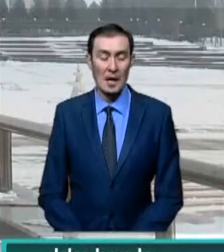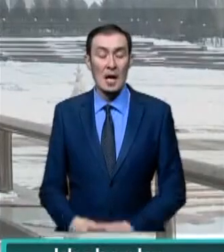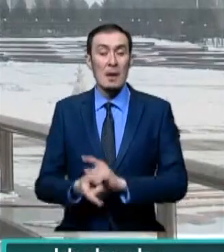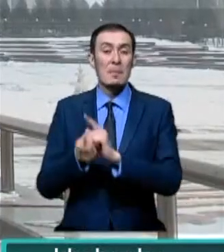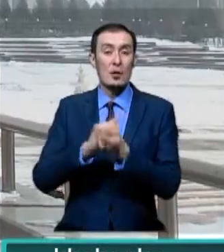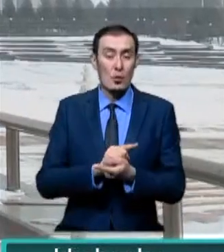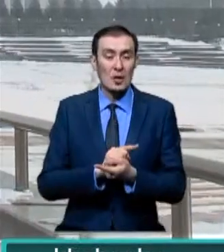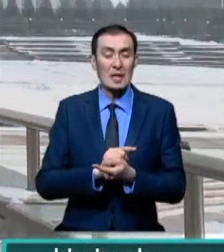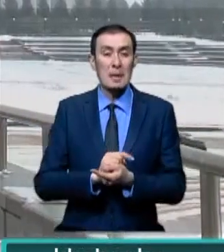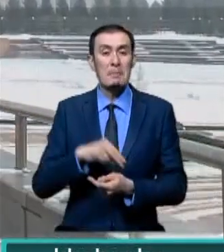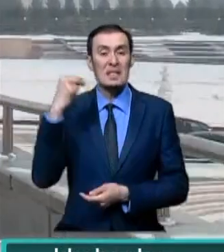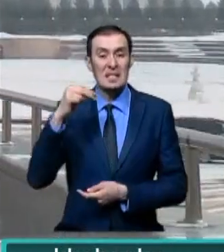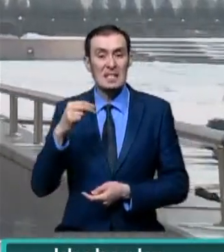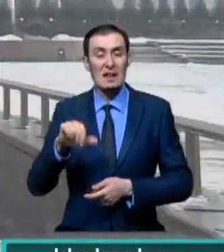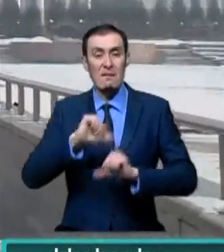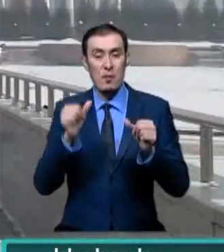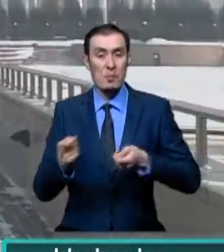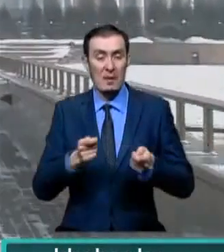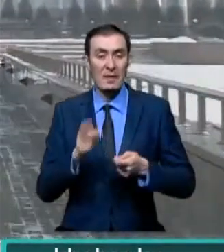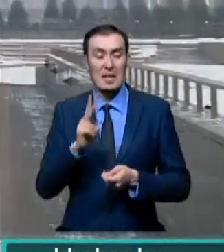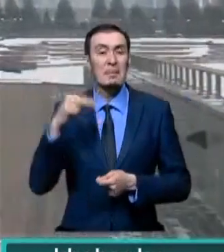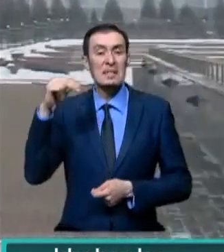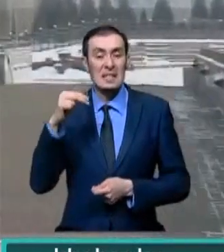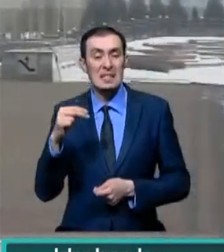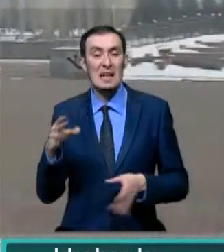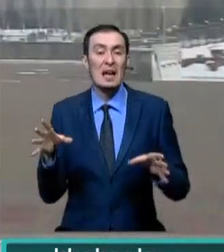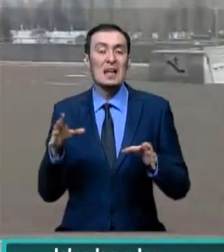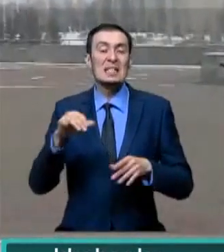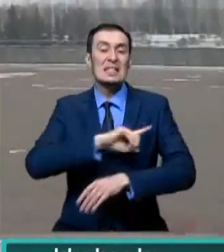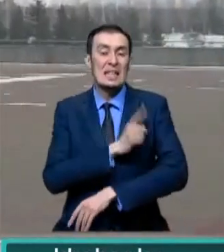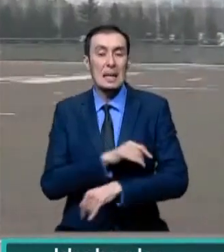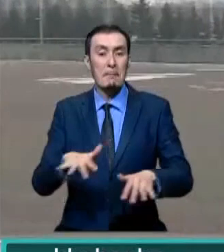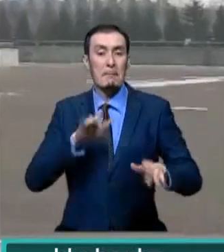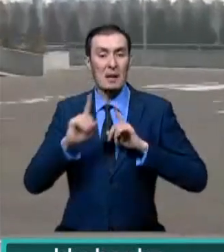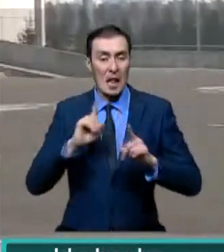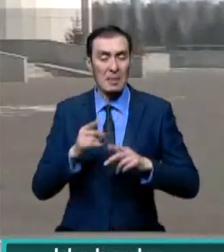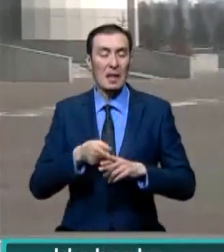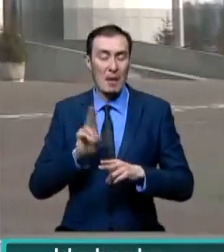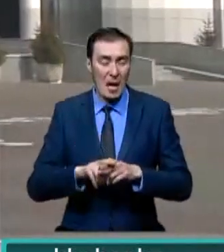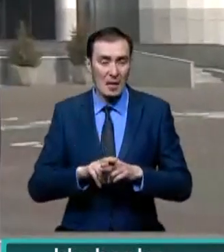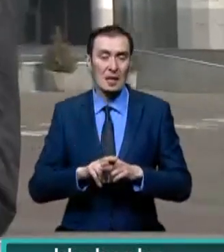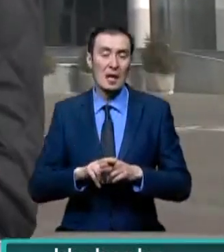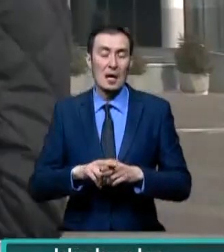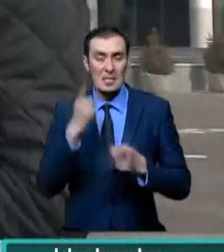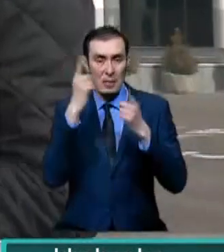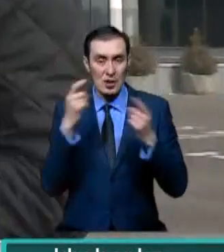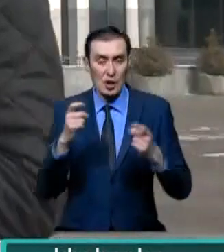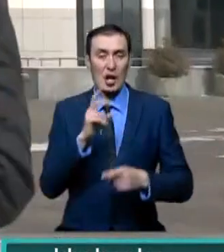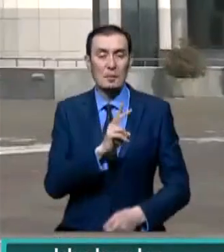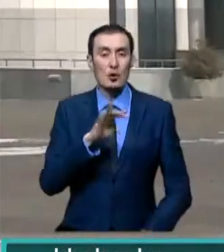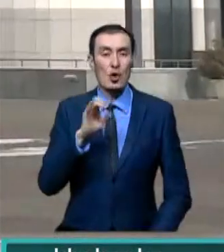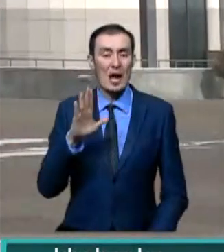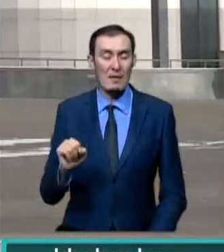Переход от суперпрезидентской формы правления к президентской республике с сильным парламентом. Этот месседж из обращения